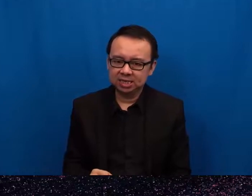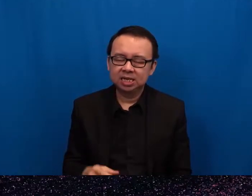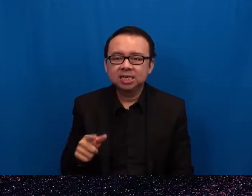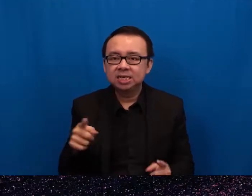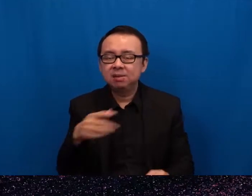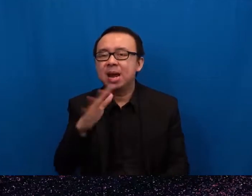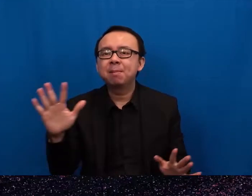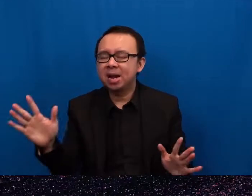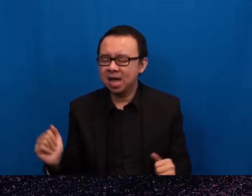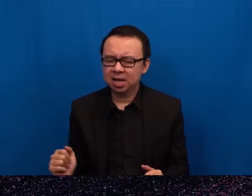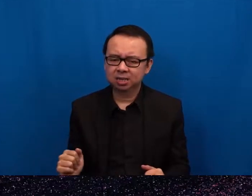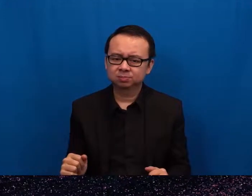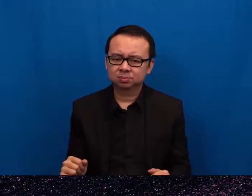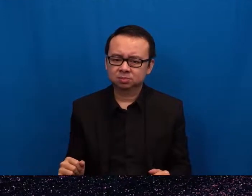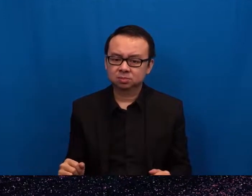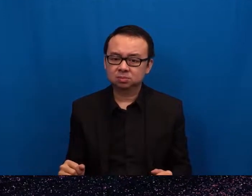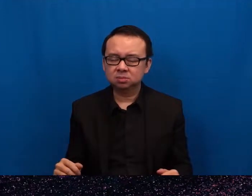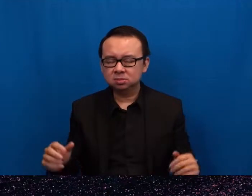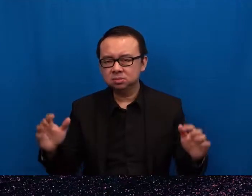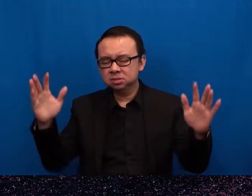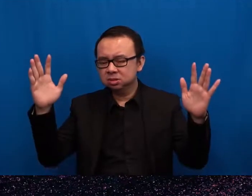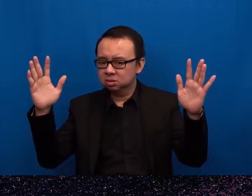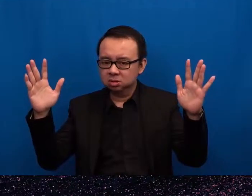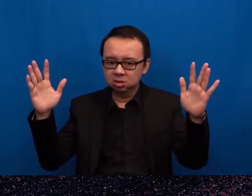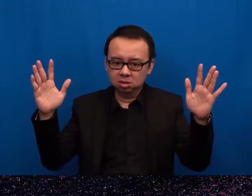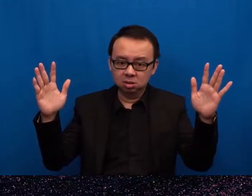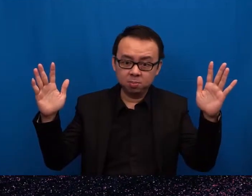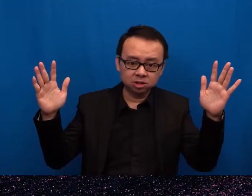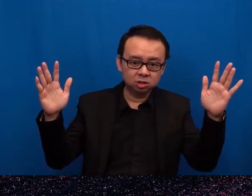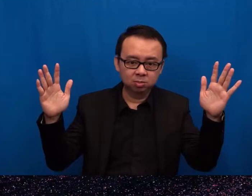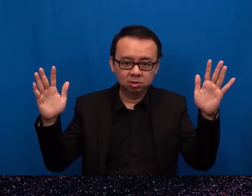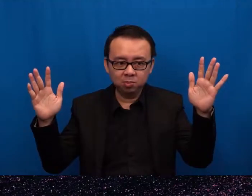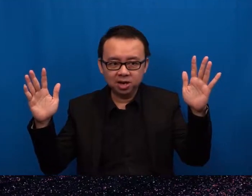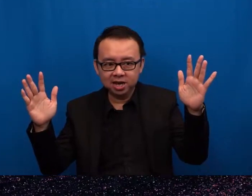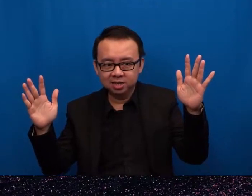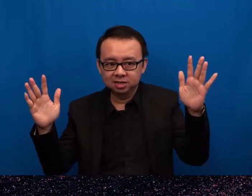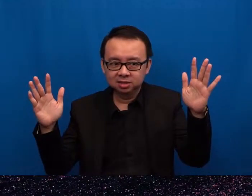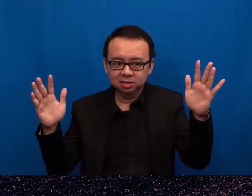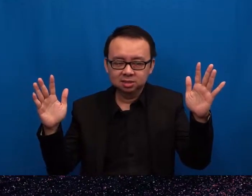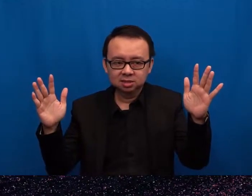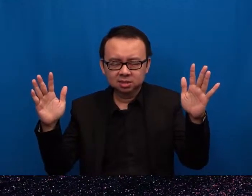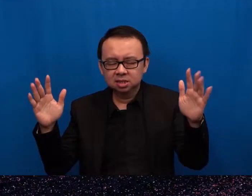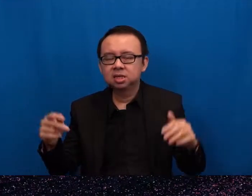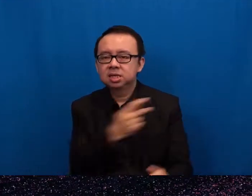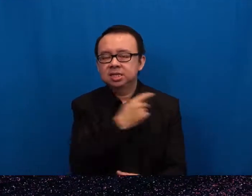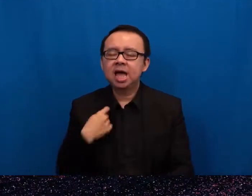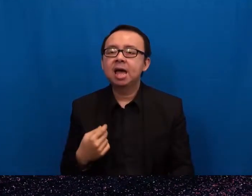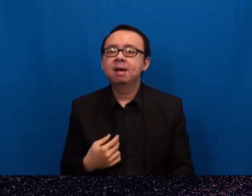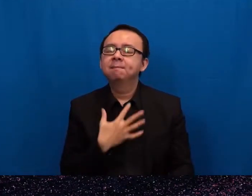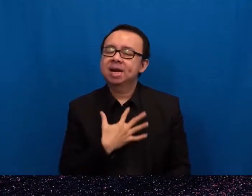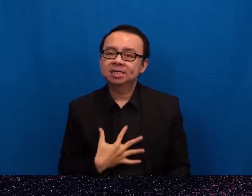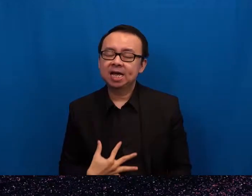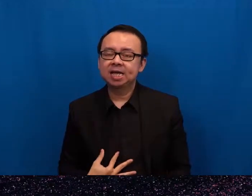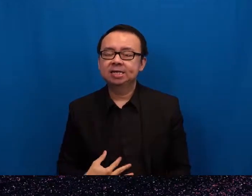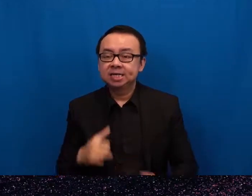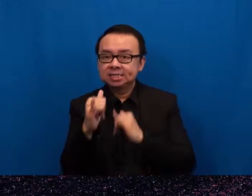mancanegara. You're not alone. Kami kesetrum, Anda kesetrum, kita satu hari-hari, kita satu tanah, kita satu tanah hati, satu